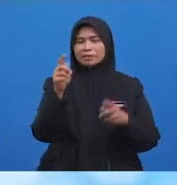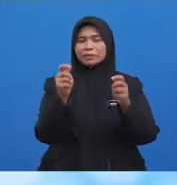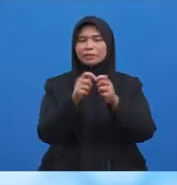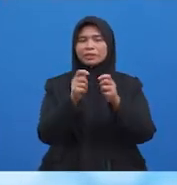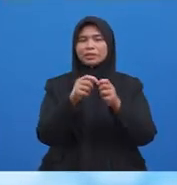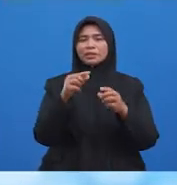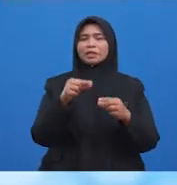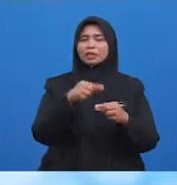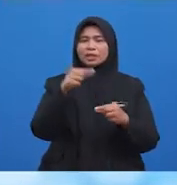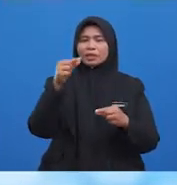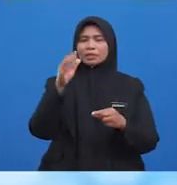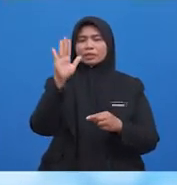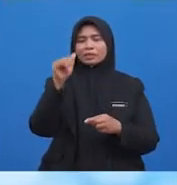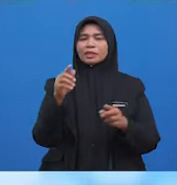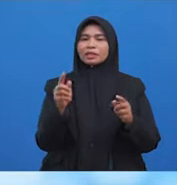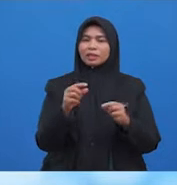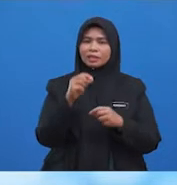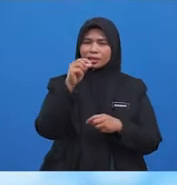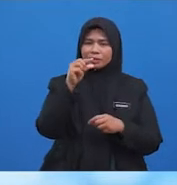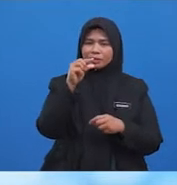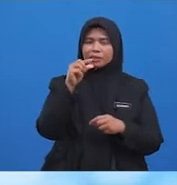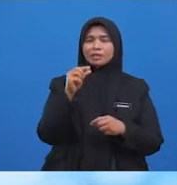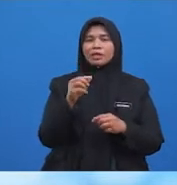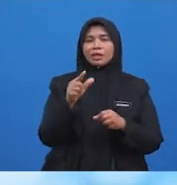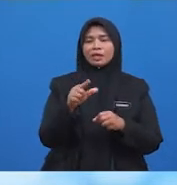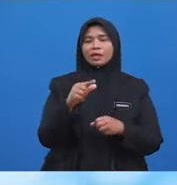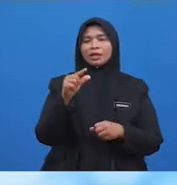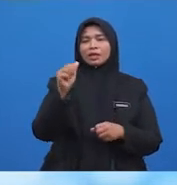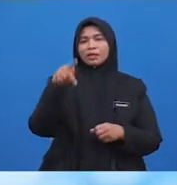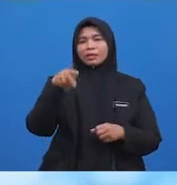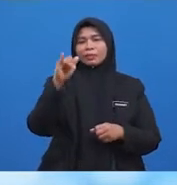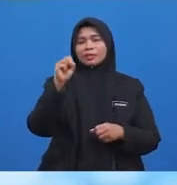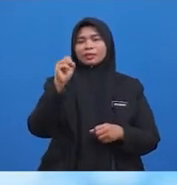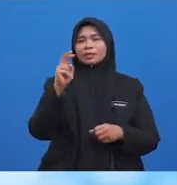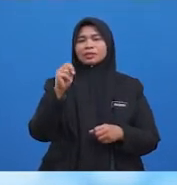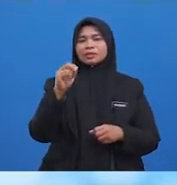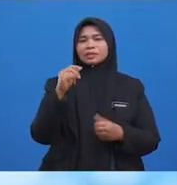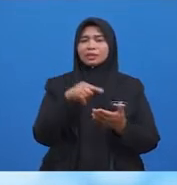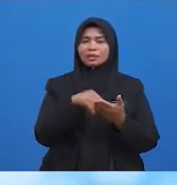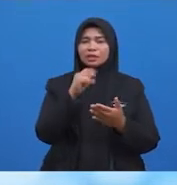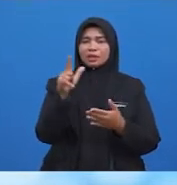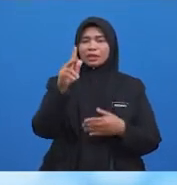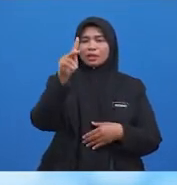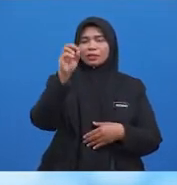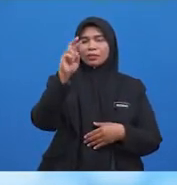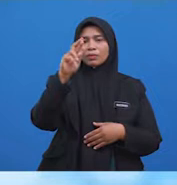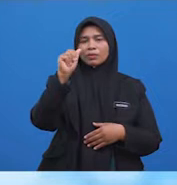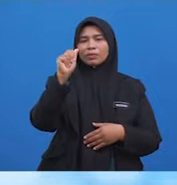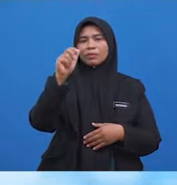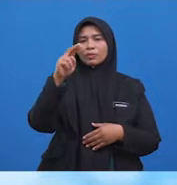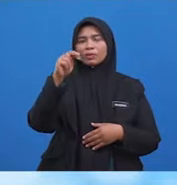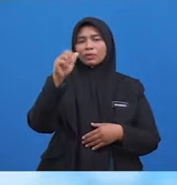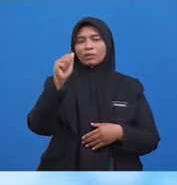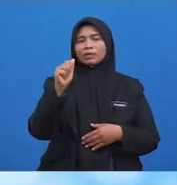seperti cash yang nipis tapi saya ini adalah Corona oleh itu Pi